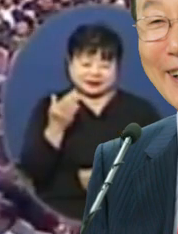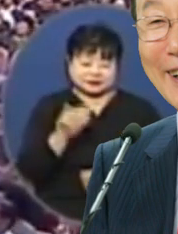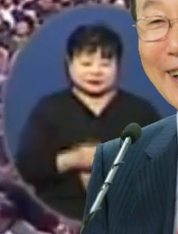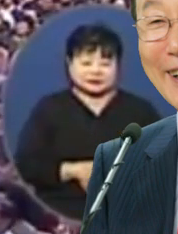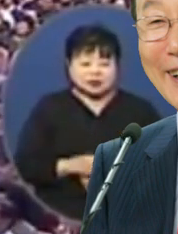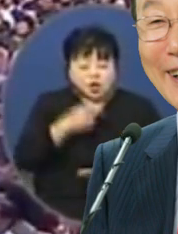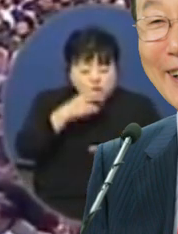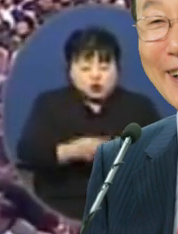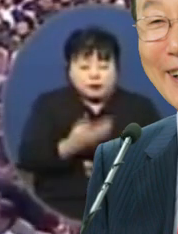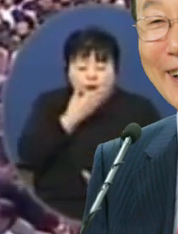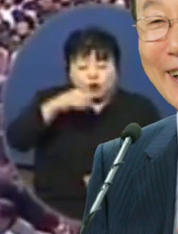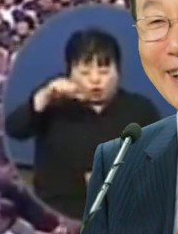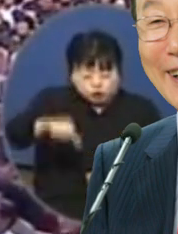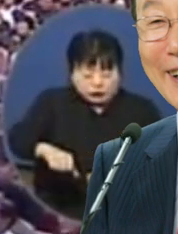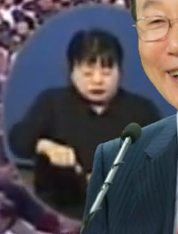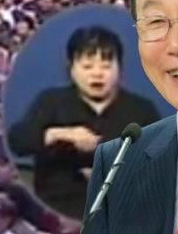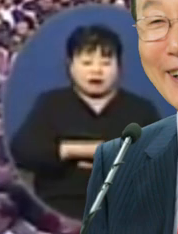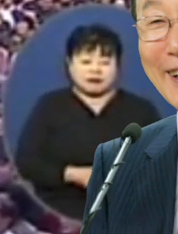율법의 저주에서